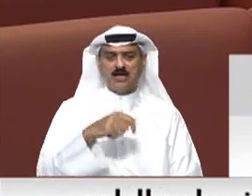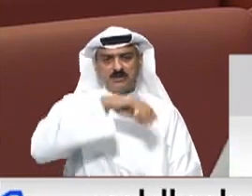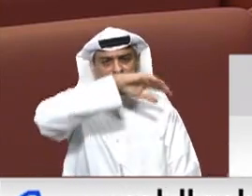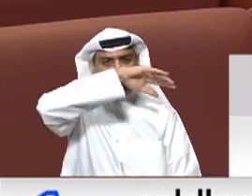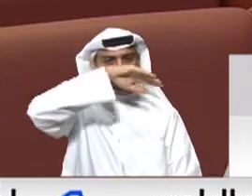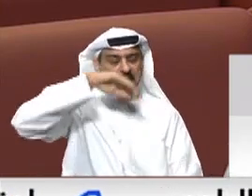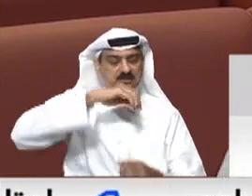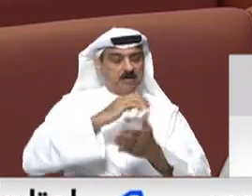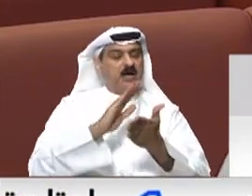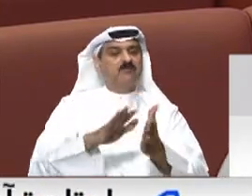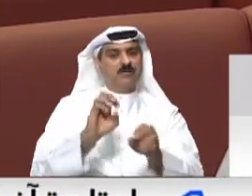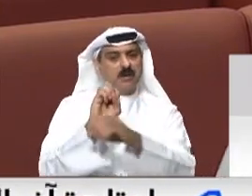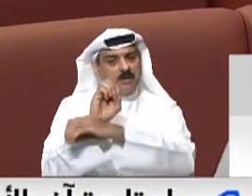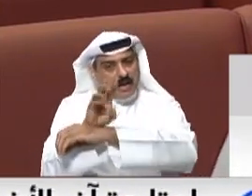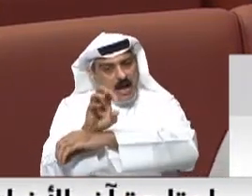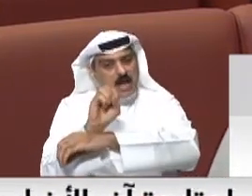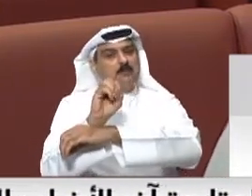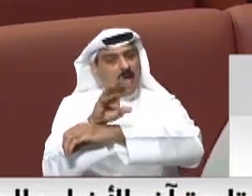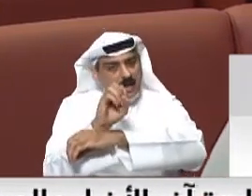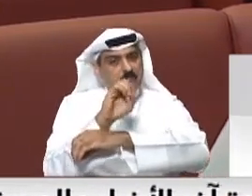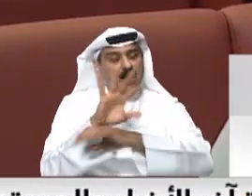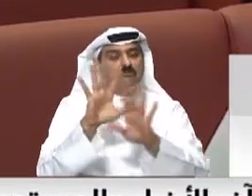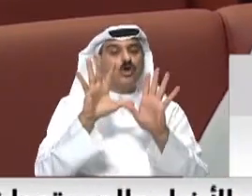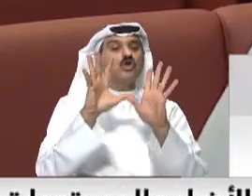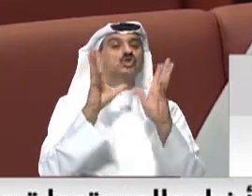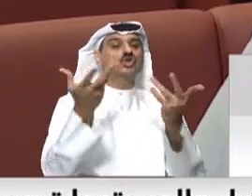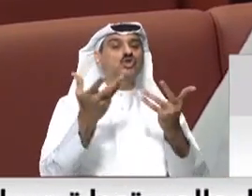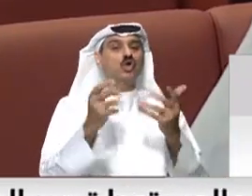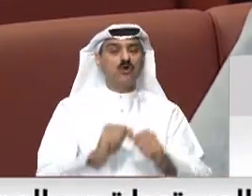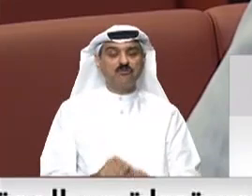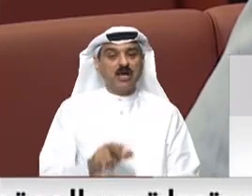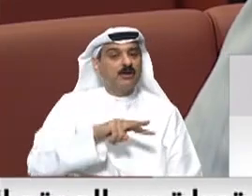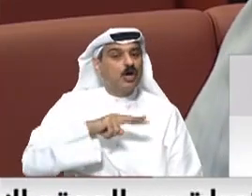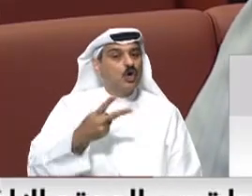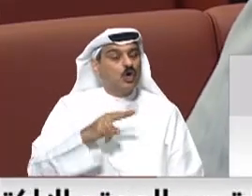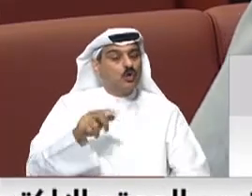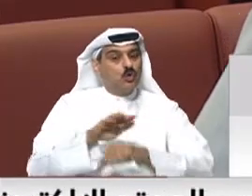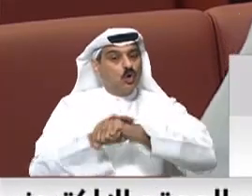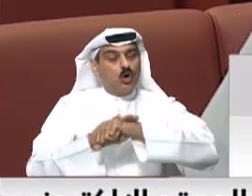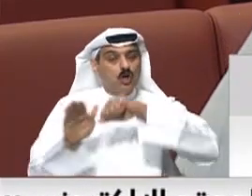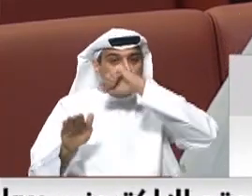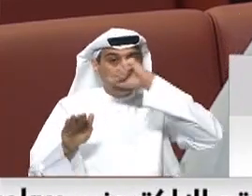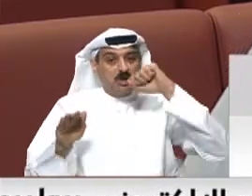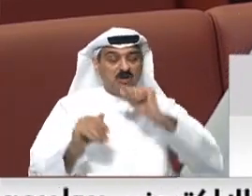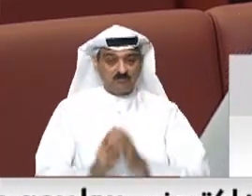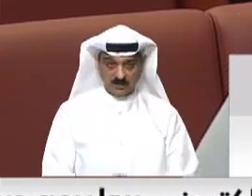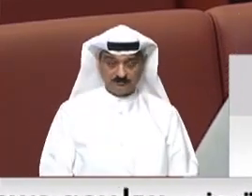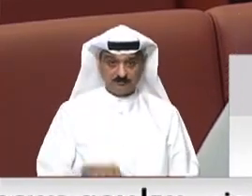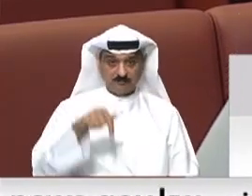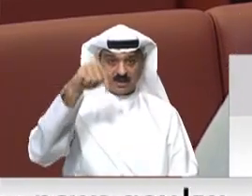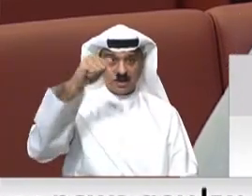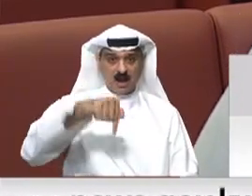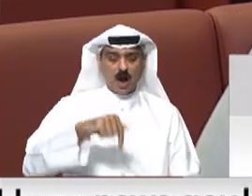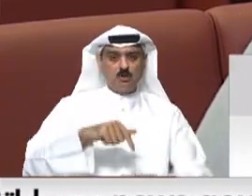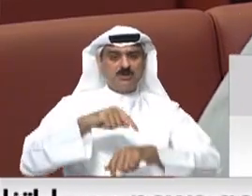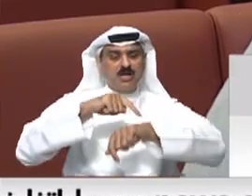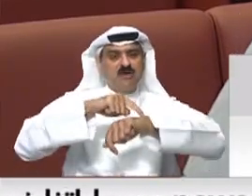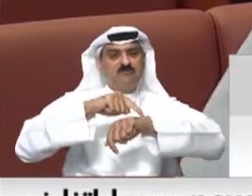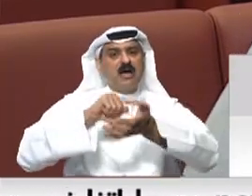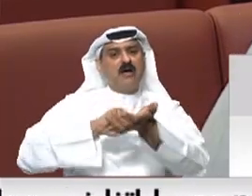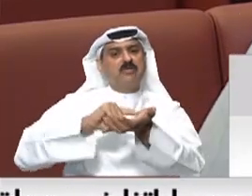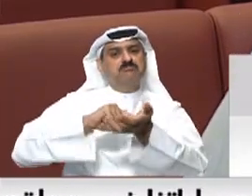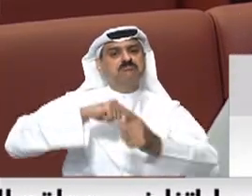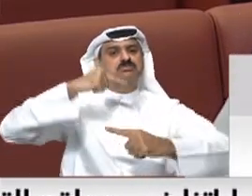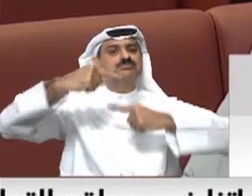من التعريف للناس على أنواع المخدرات، شنو مشكلة الإدمان. مشكلة الإدمان مشكلة سلوكية، هي مو بس